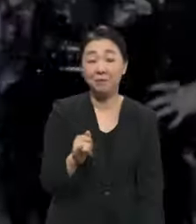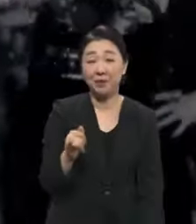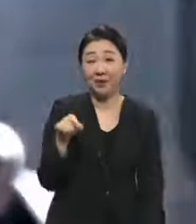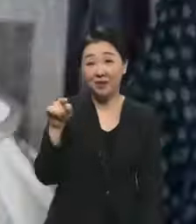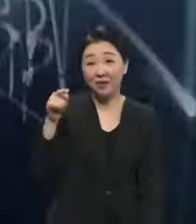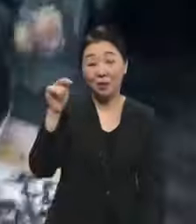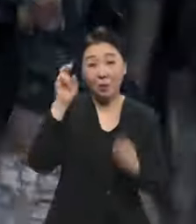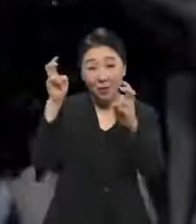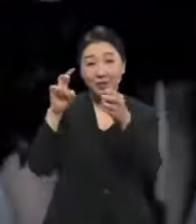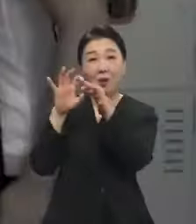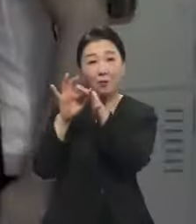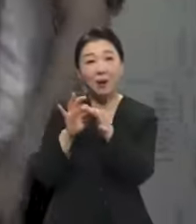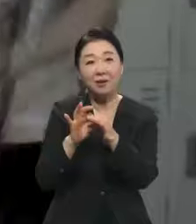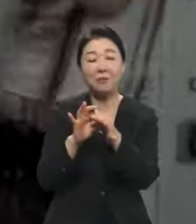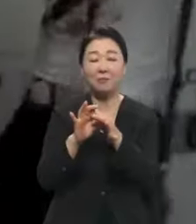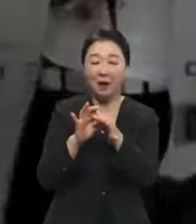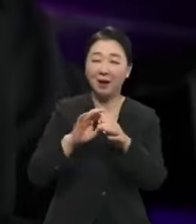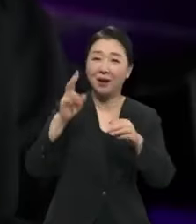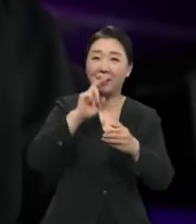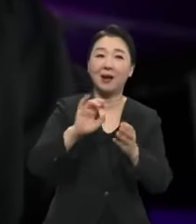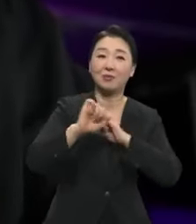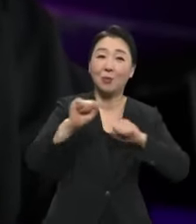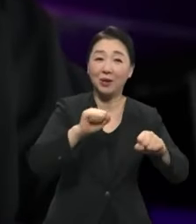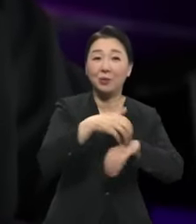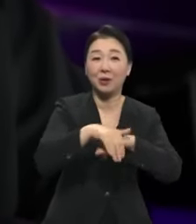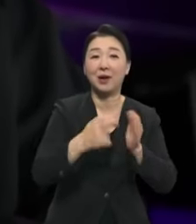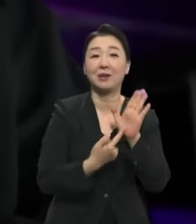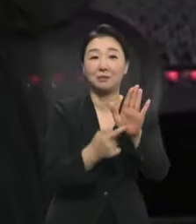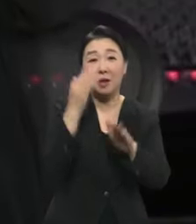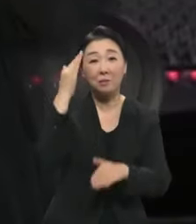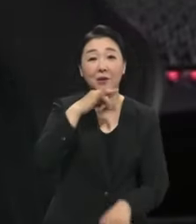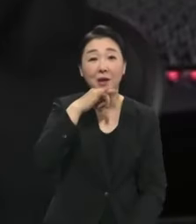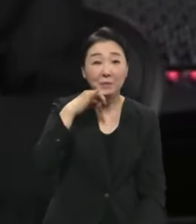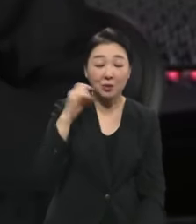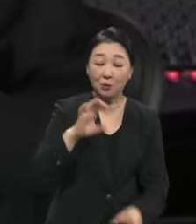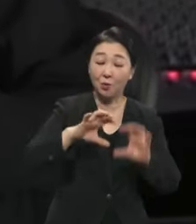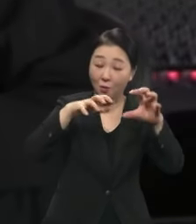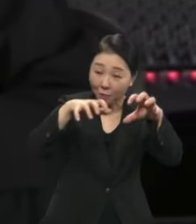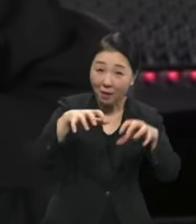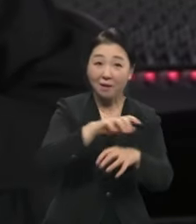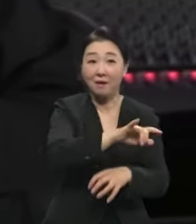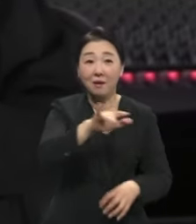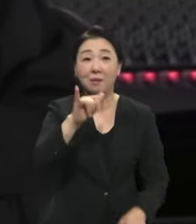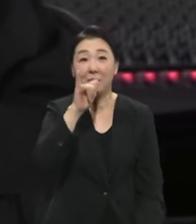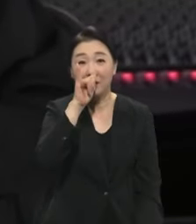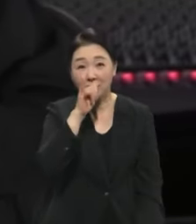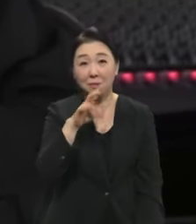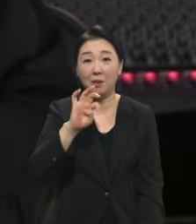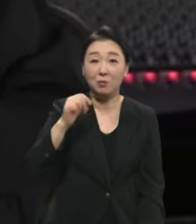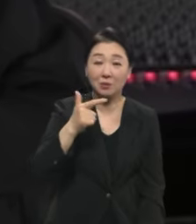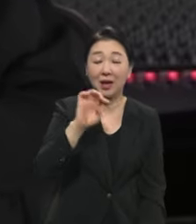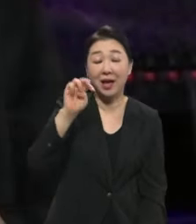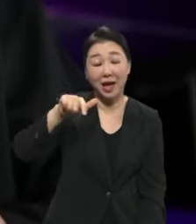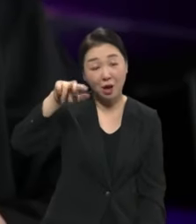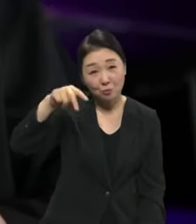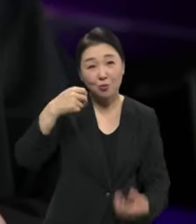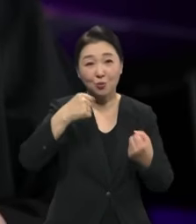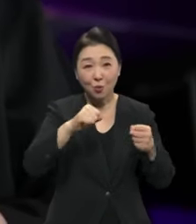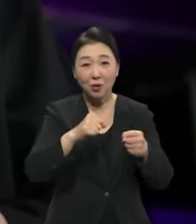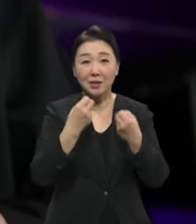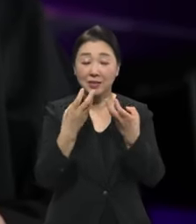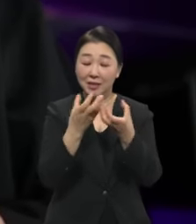내년 활동 계획도 알렸는데요. 블랙핑크의 컴백과 월드 투어는 물론 베이비몬스터, 악뮤의 공연과 새 그룹의